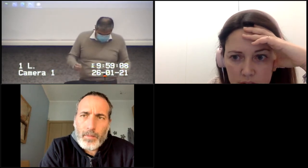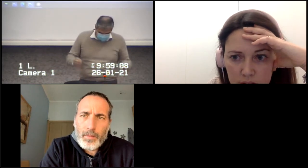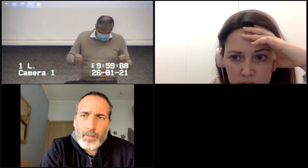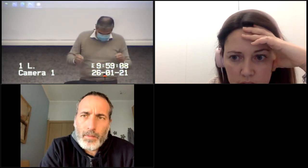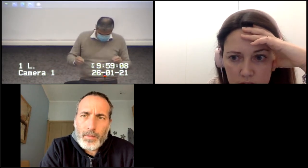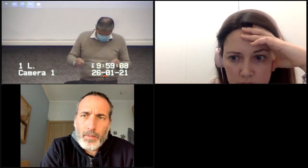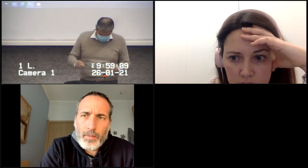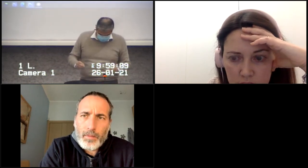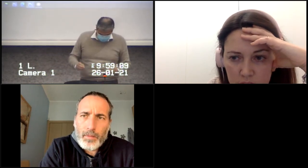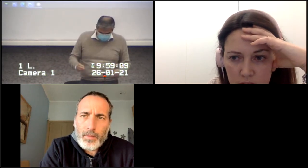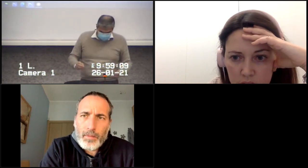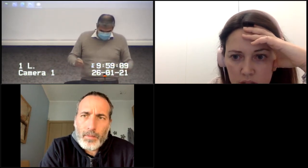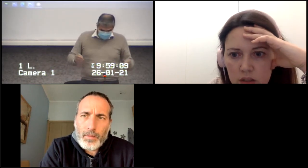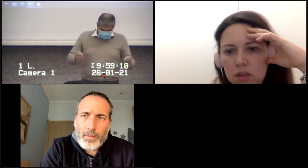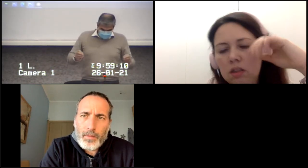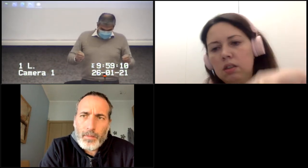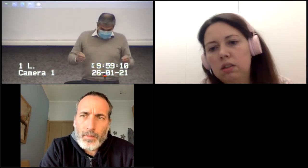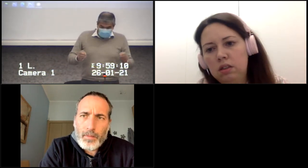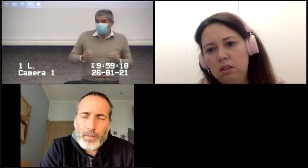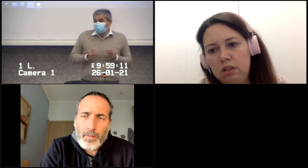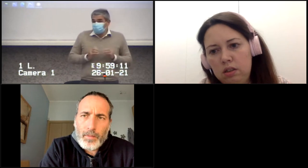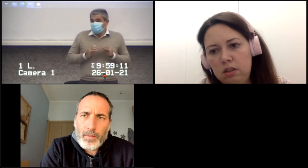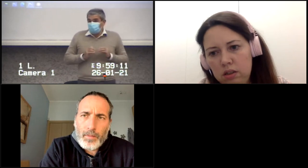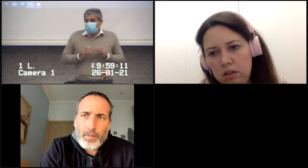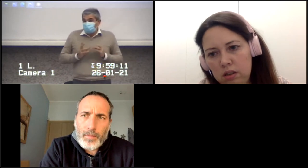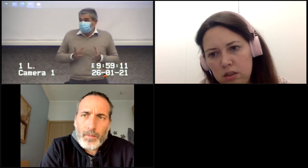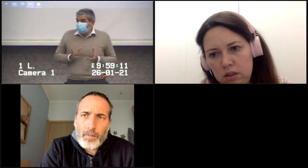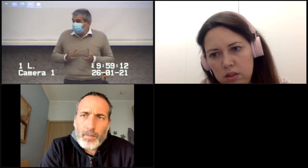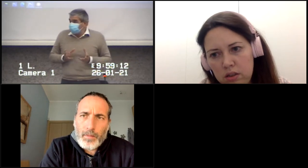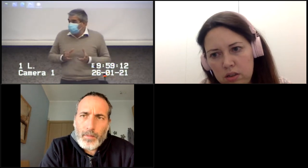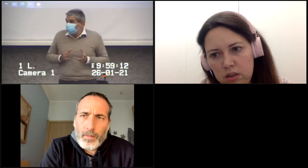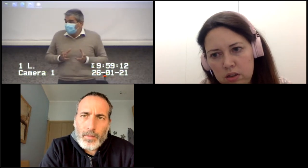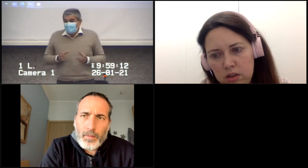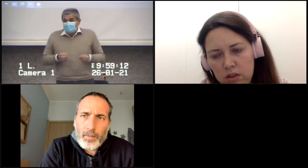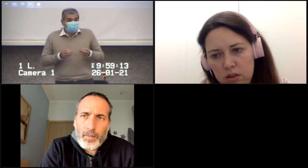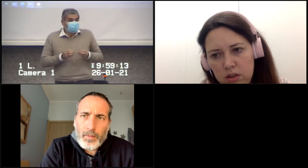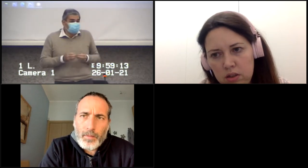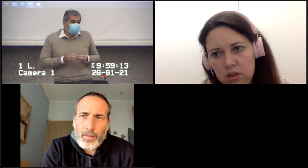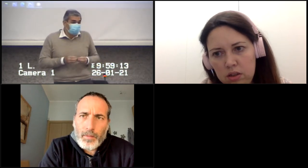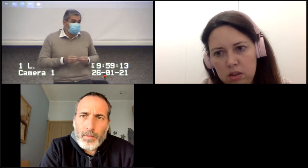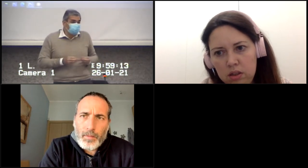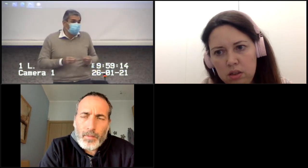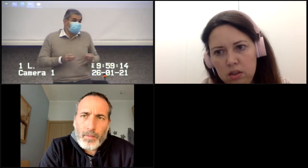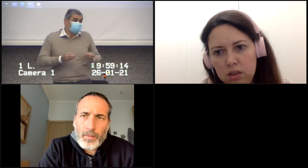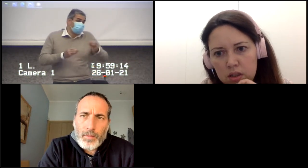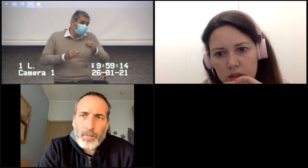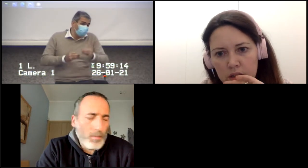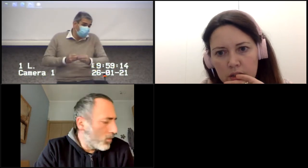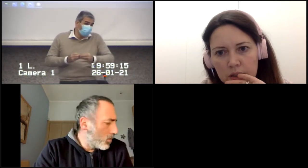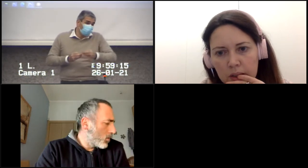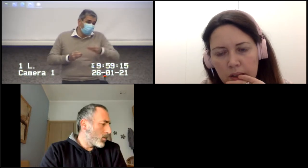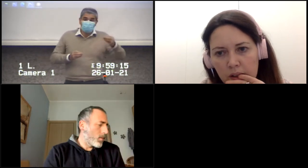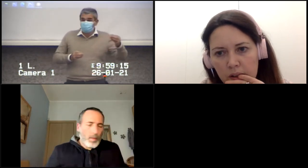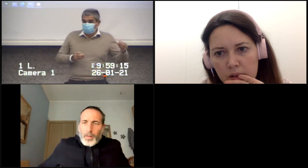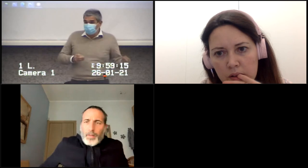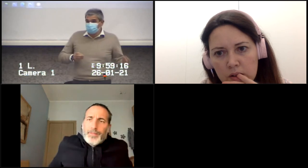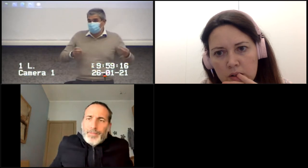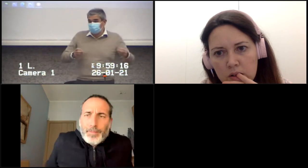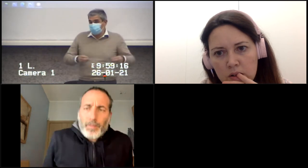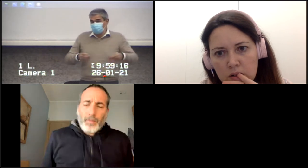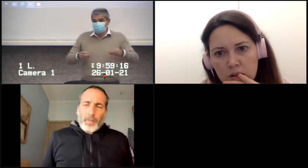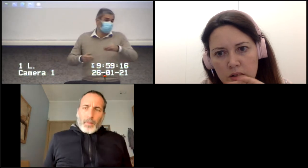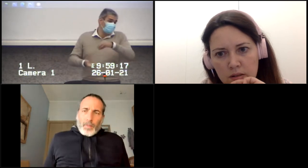di trasformazione. Il vantaggio qual è dell'ente? Che semplicemente noi sgraviamo il